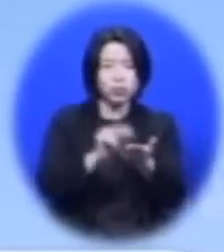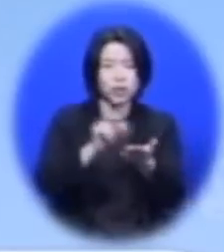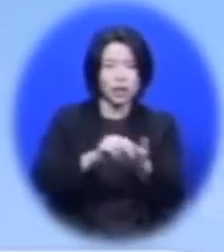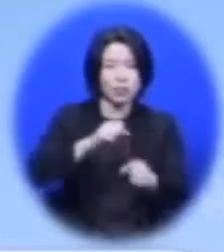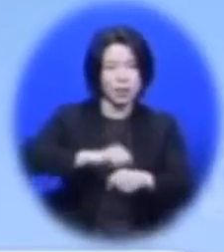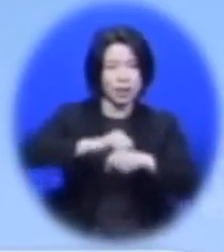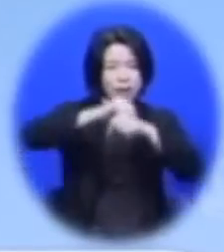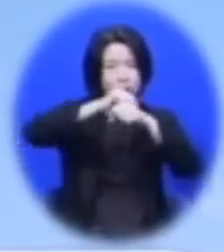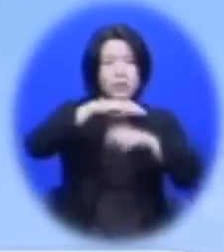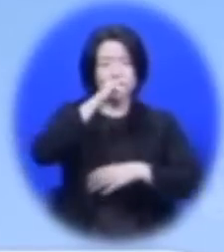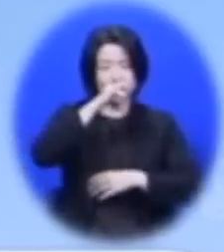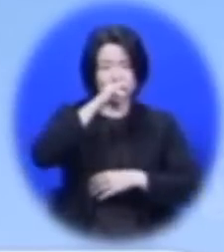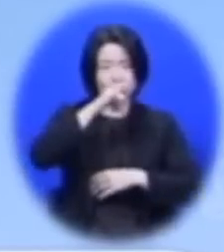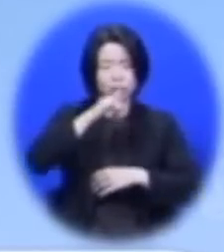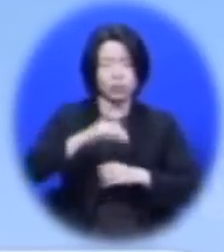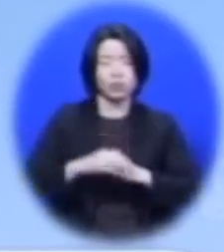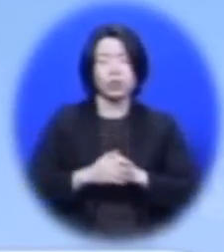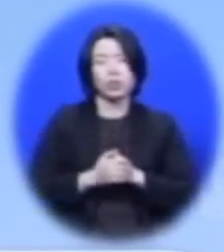삶 속에서.